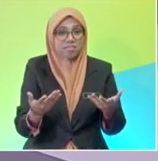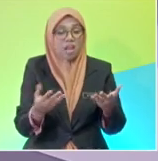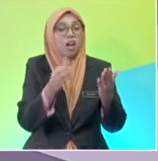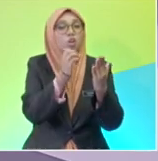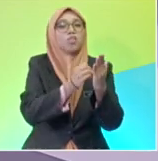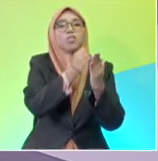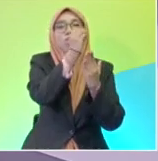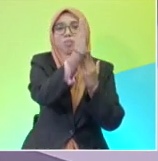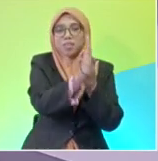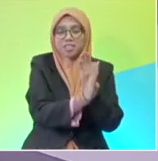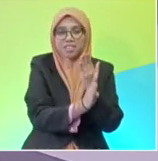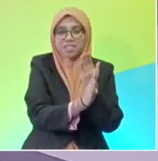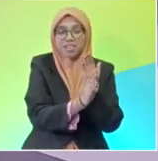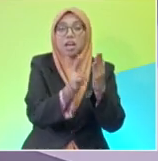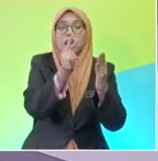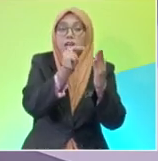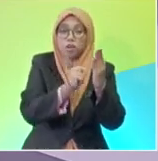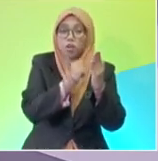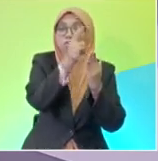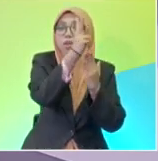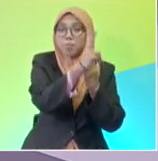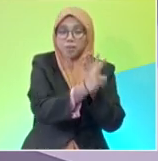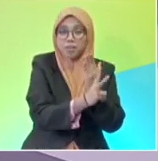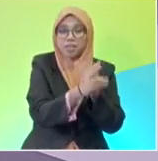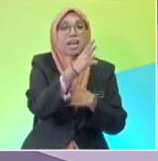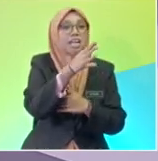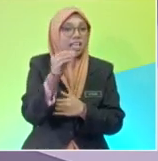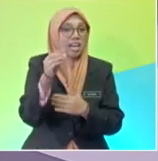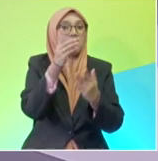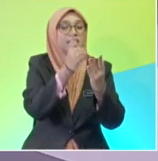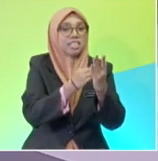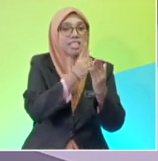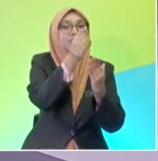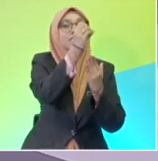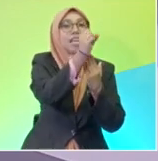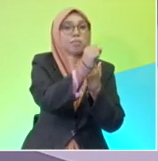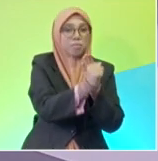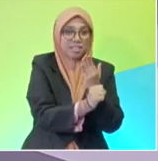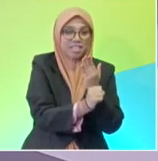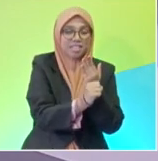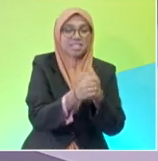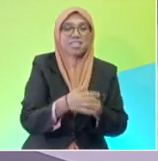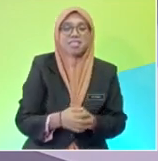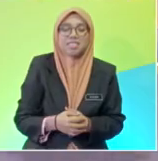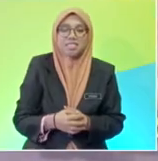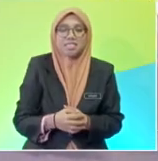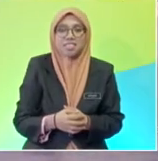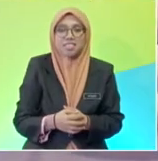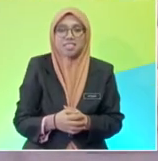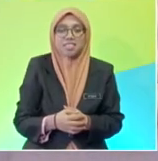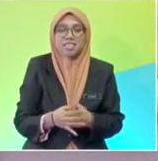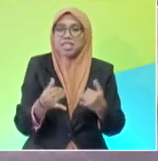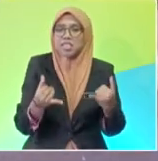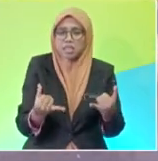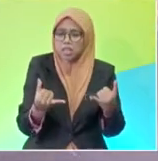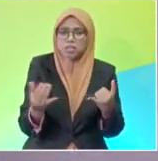Oktober. November dan Disember. Cuba kita Kita